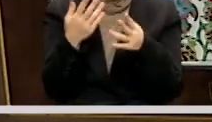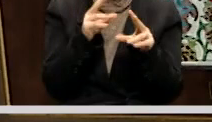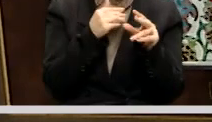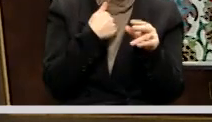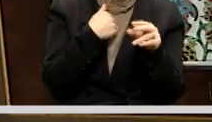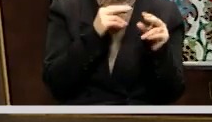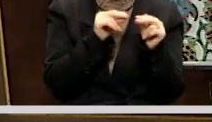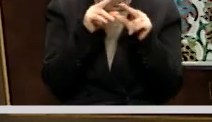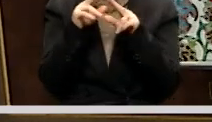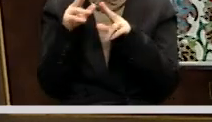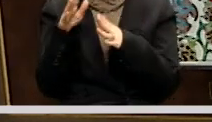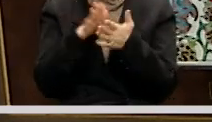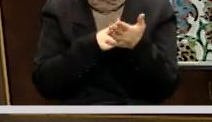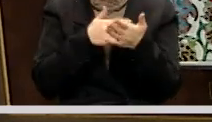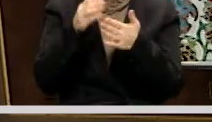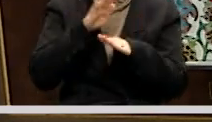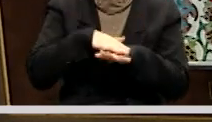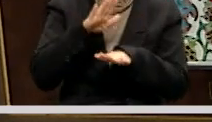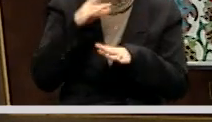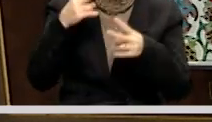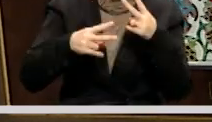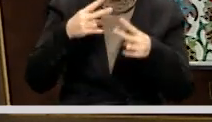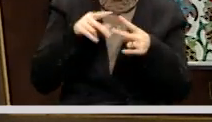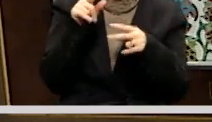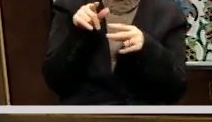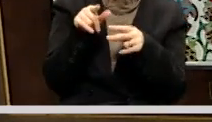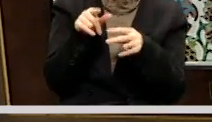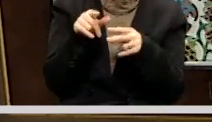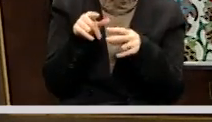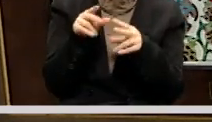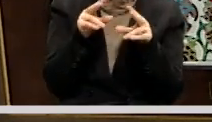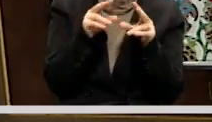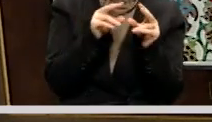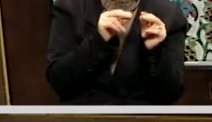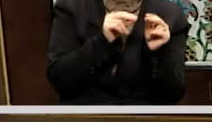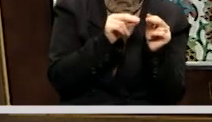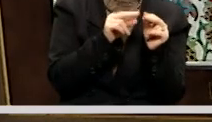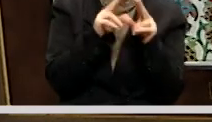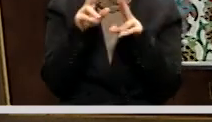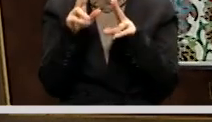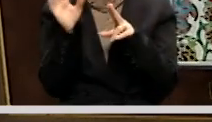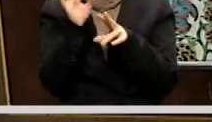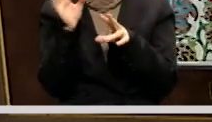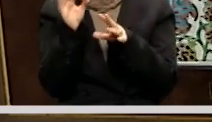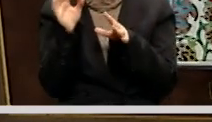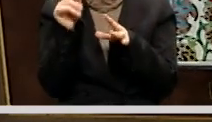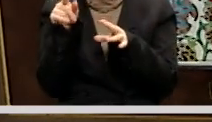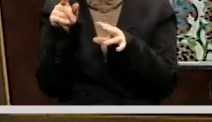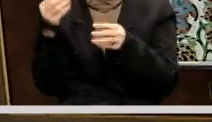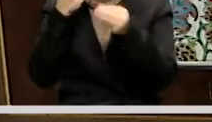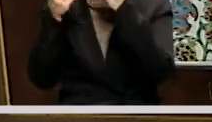Yani ortalama bir saat falan geçmesini bekliyoruz. Bazılarımız da o yataktan kalkar kalkmaz hemen mutfağa gidiyoruz. Hatta böyle hızlıca bize